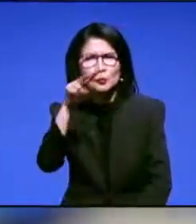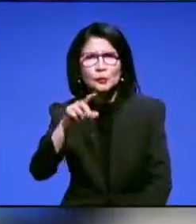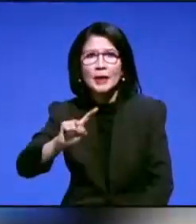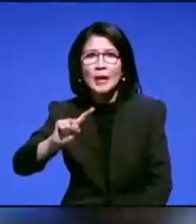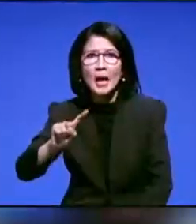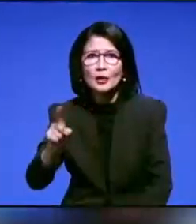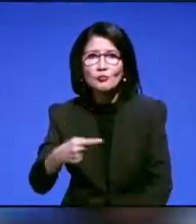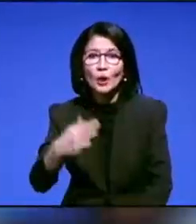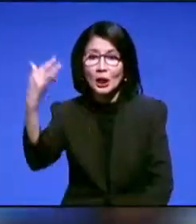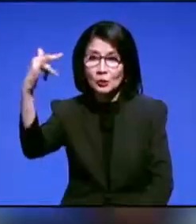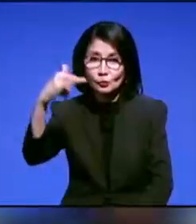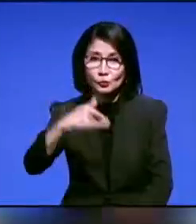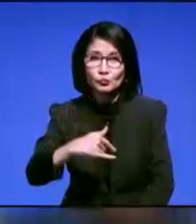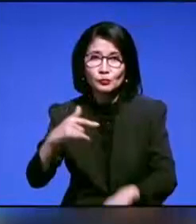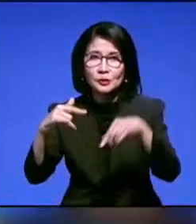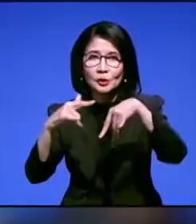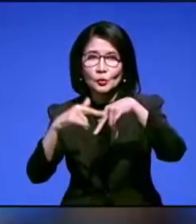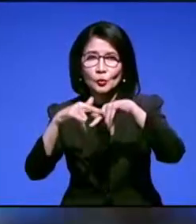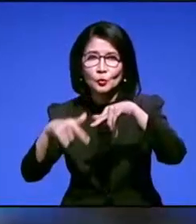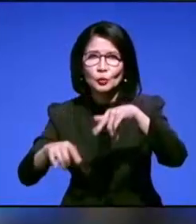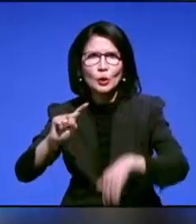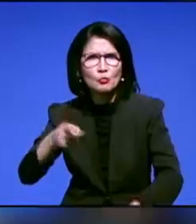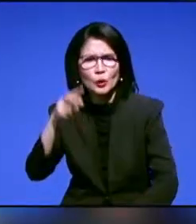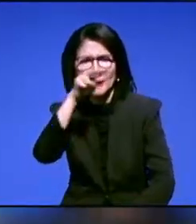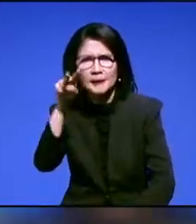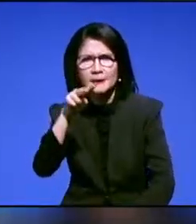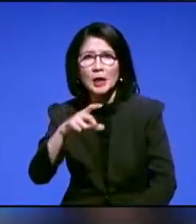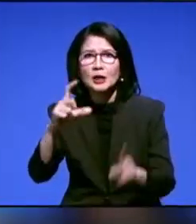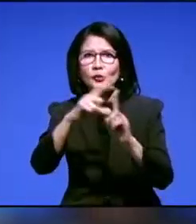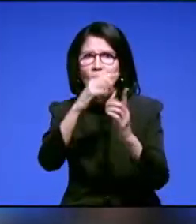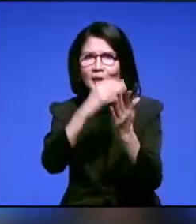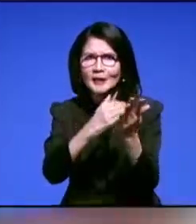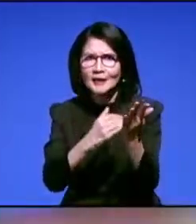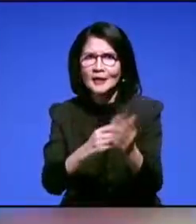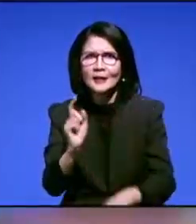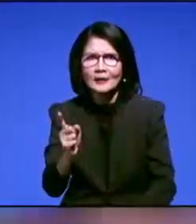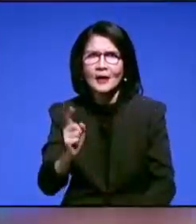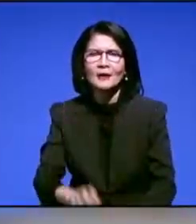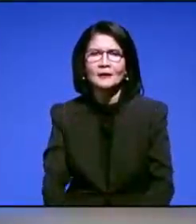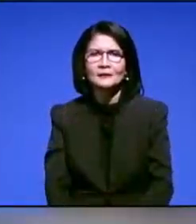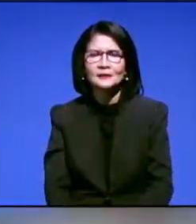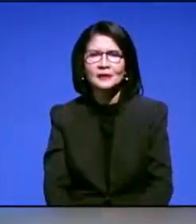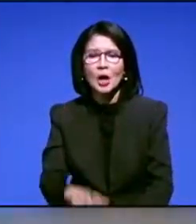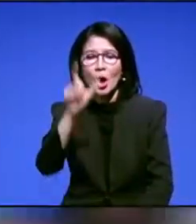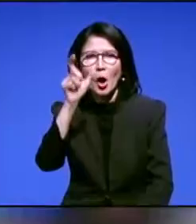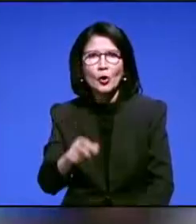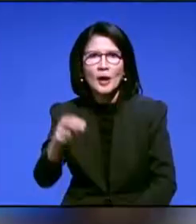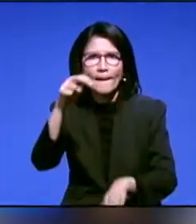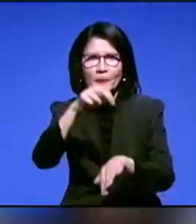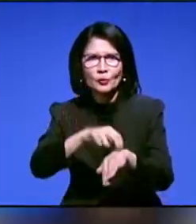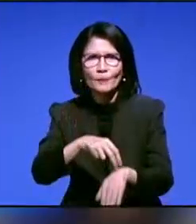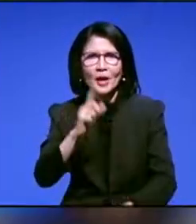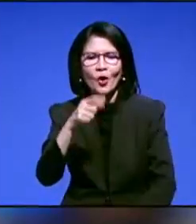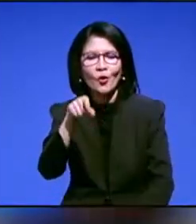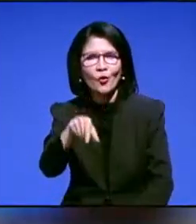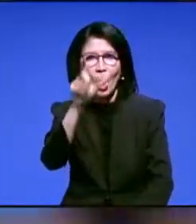mulai turun pesawat, bahkan udah dengan data-data analisis penumpang bahwa mereka, oh